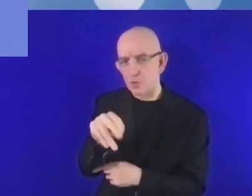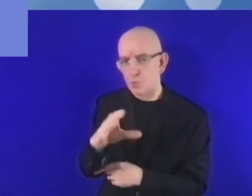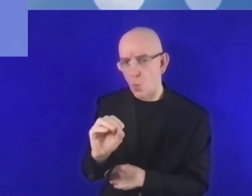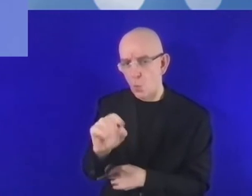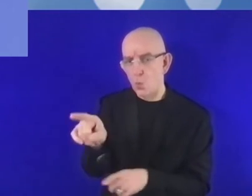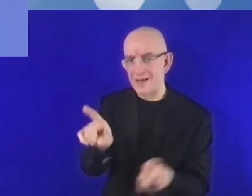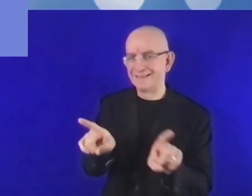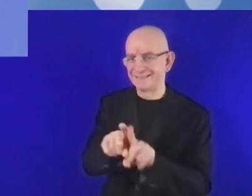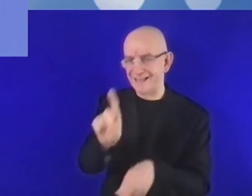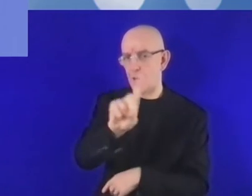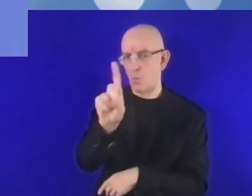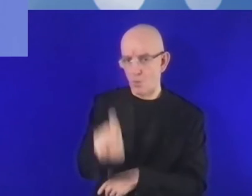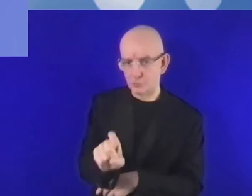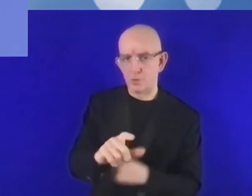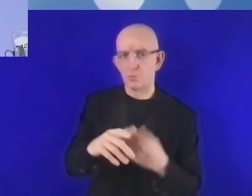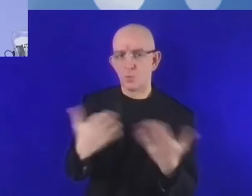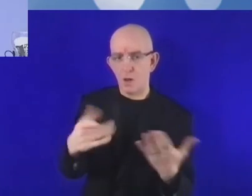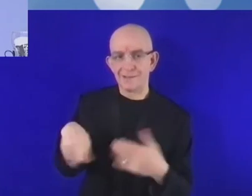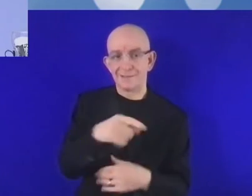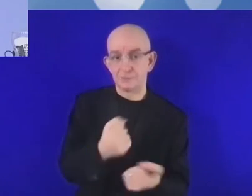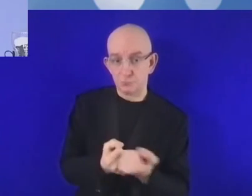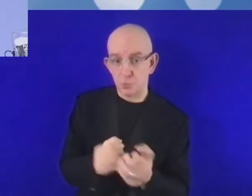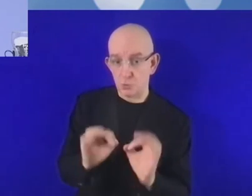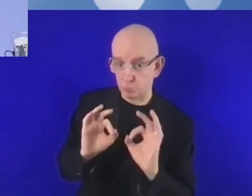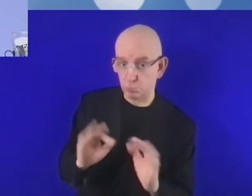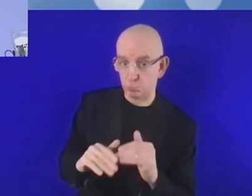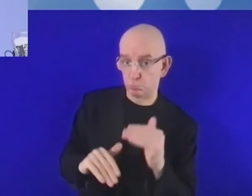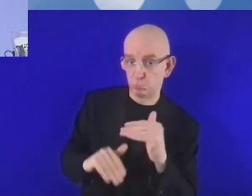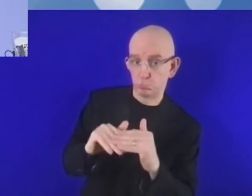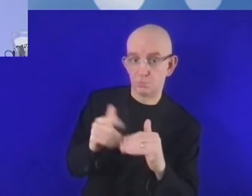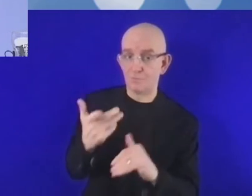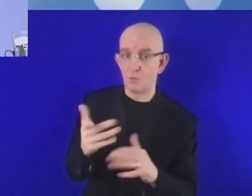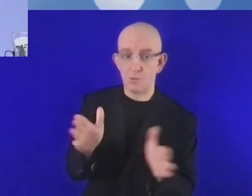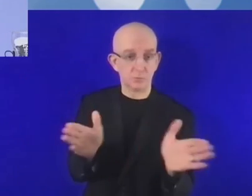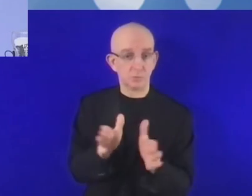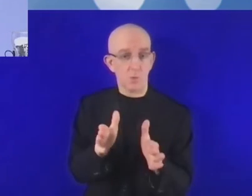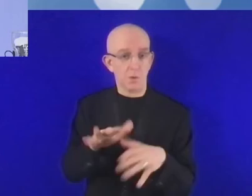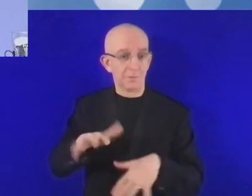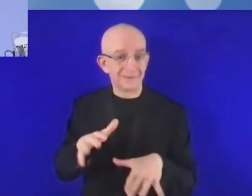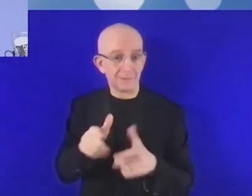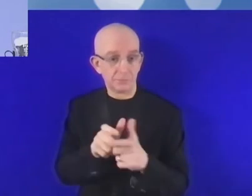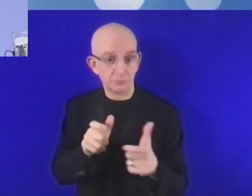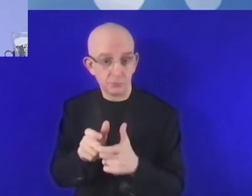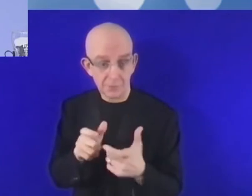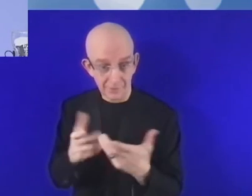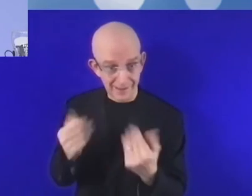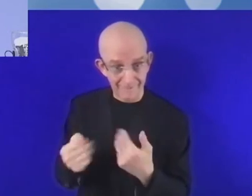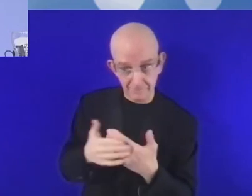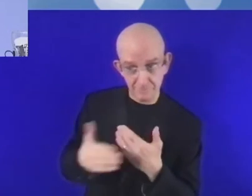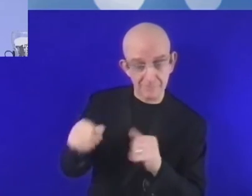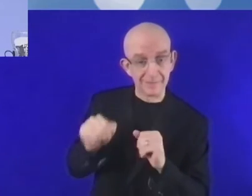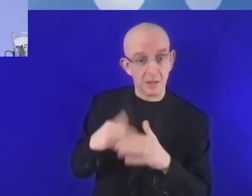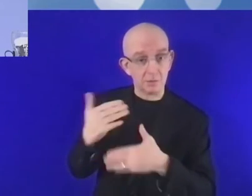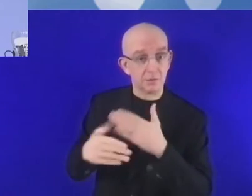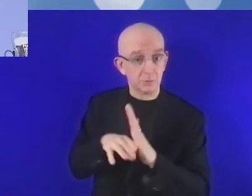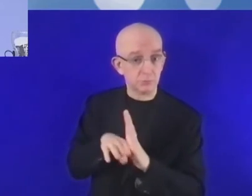Спатализано. То есть, существует ли уже достаточная финансовая поддержка